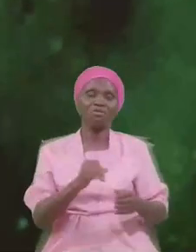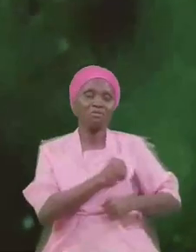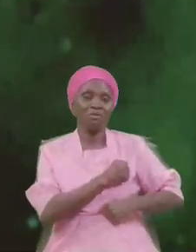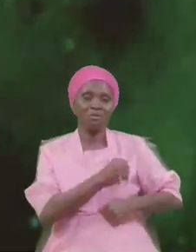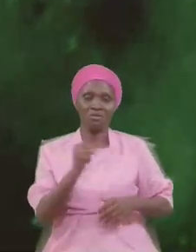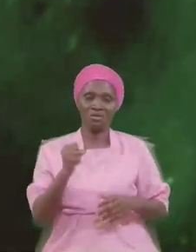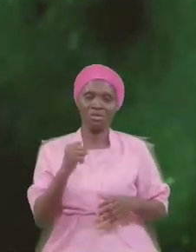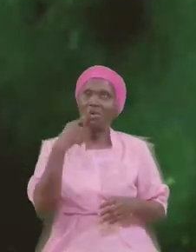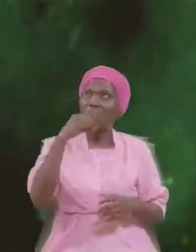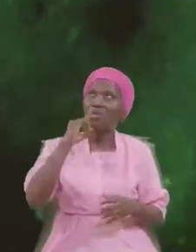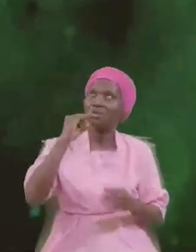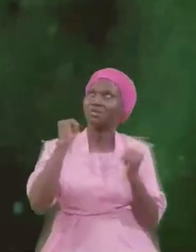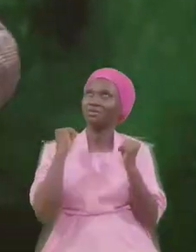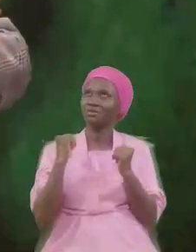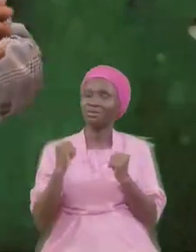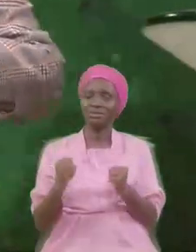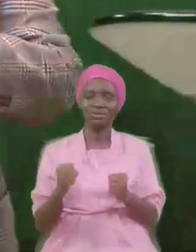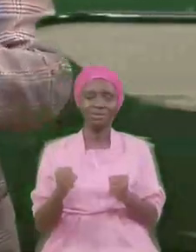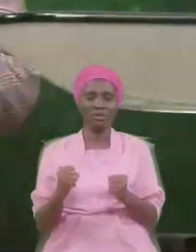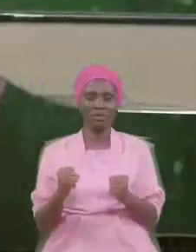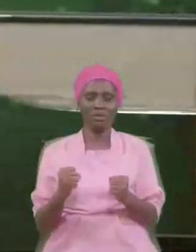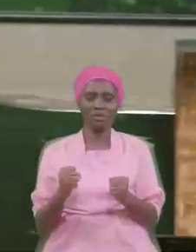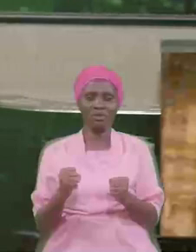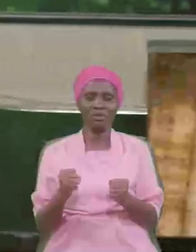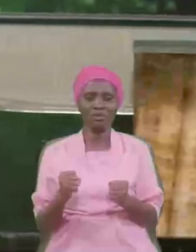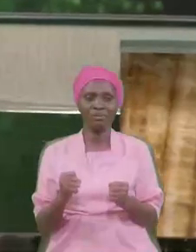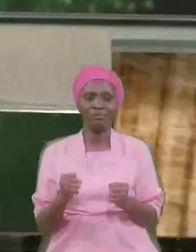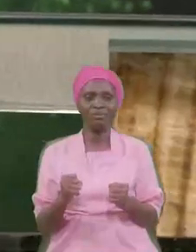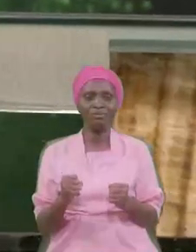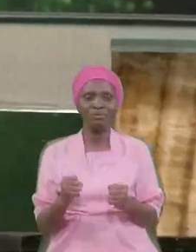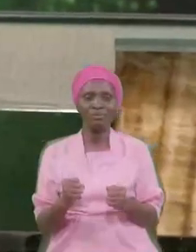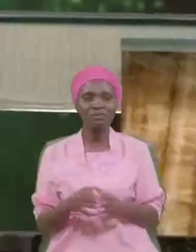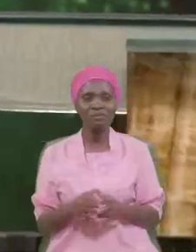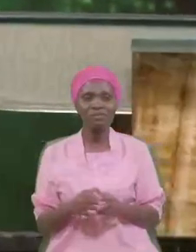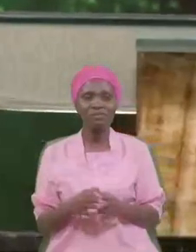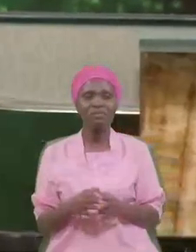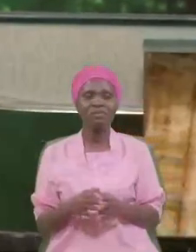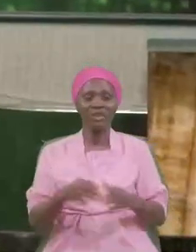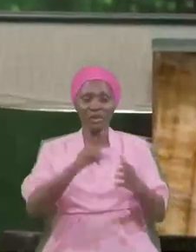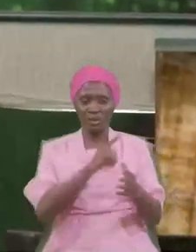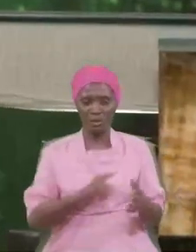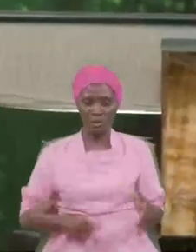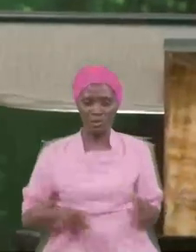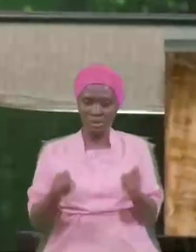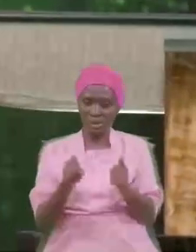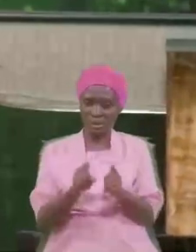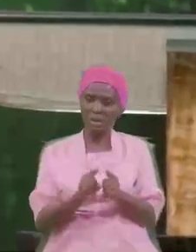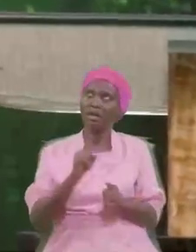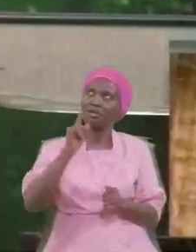Dieu des armées, qui est comme toi puissant, ou Éternel, ta